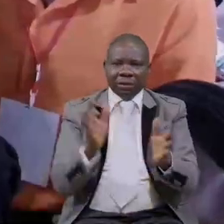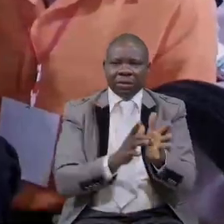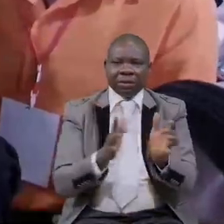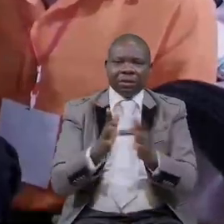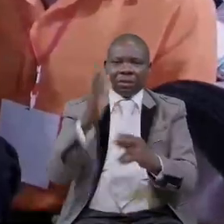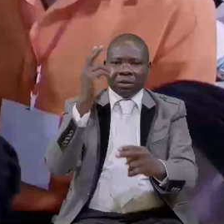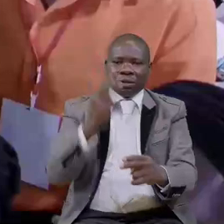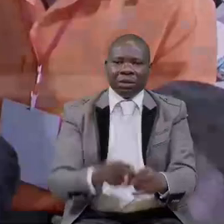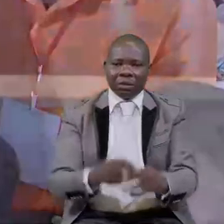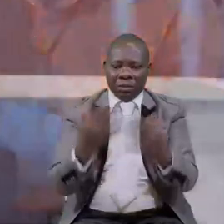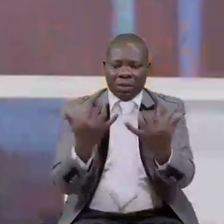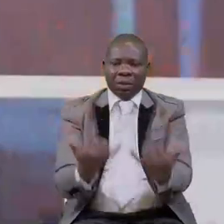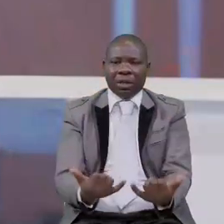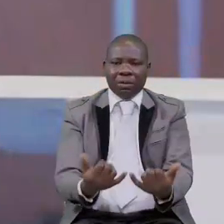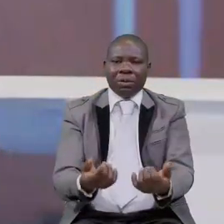Jésus.